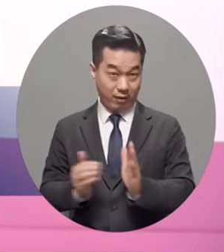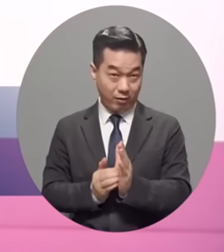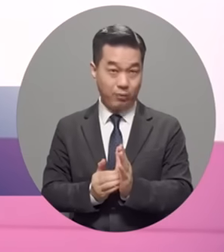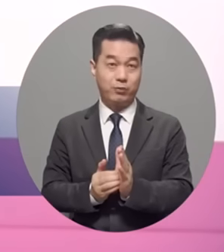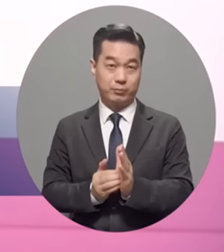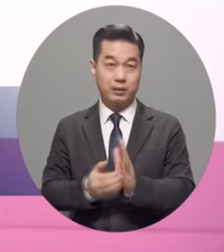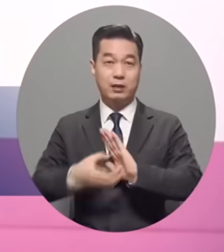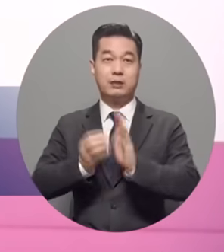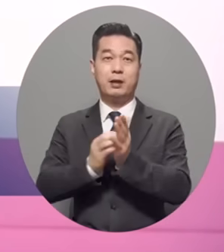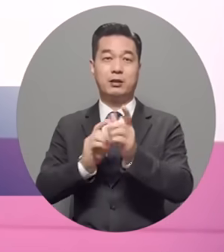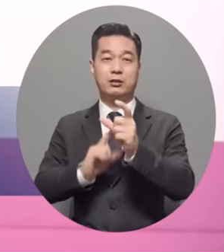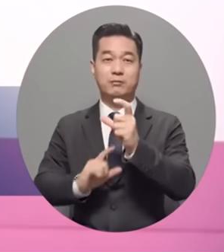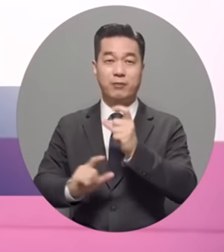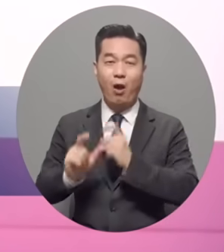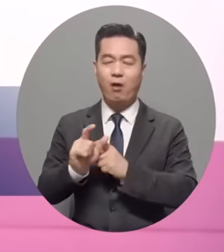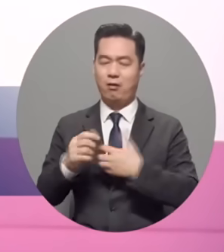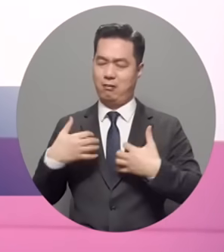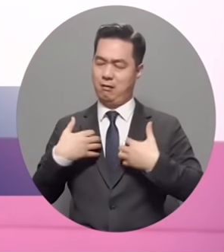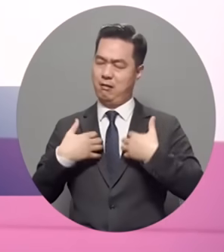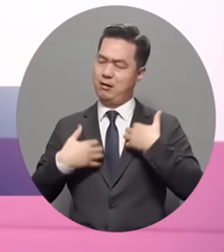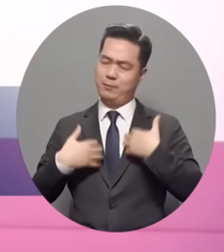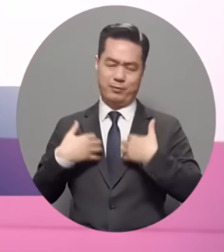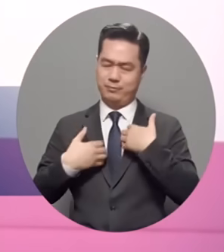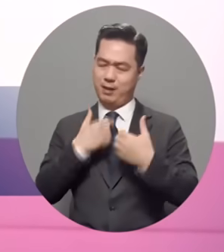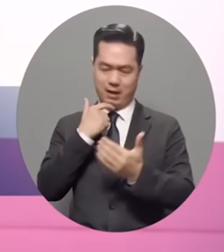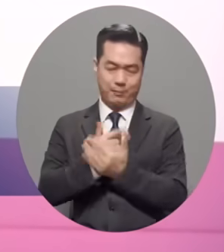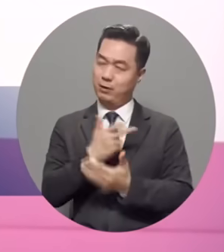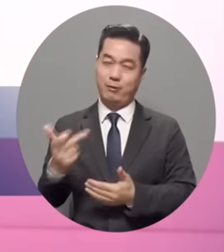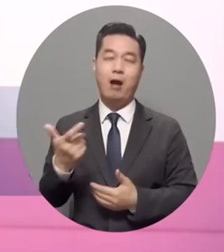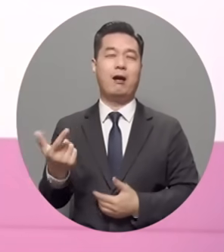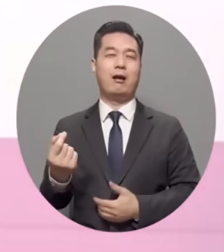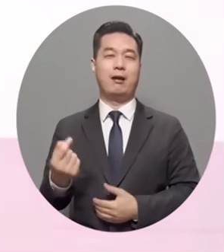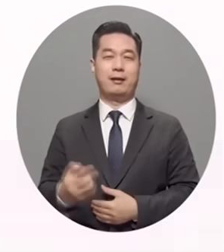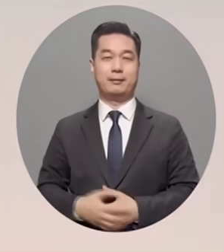태어났고요. 그만큼 더 기쁨이 큰 것 같아요.